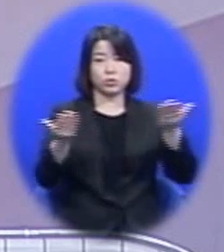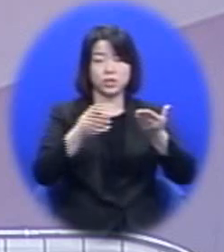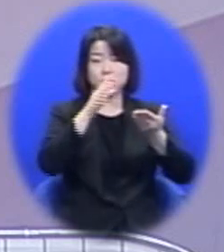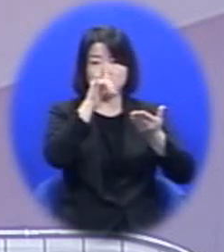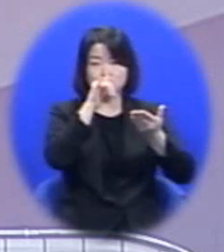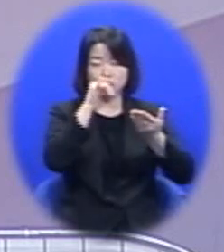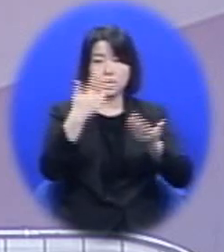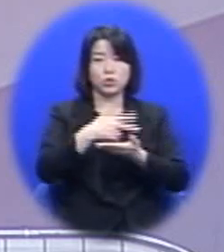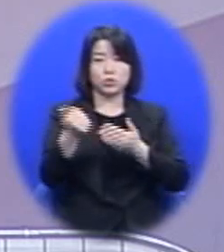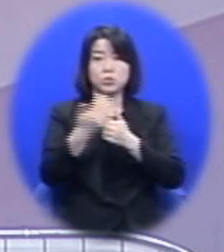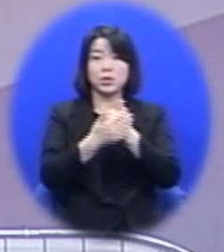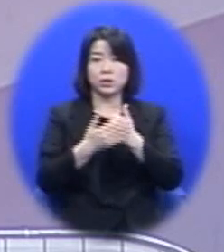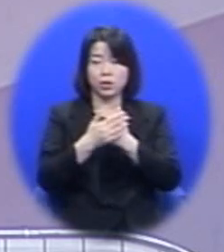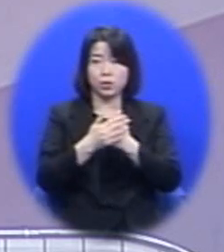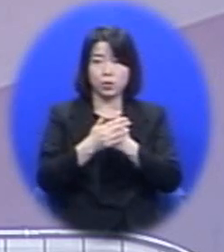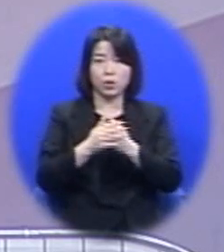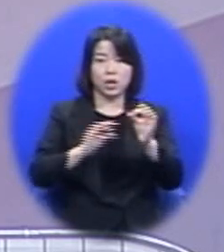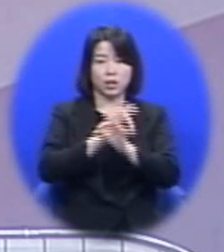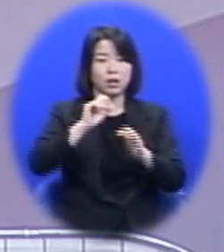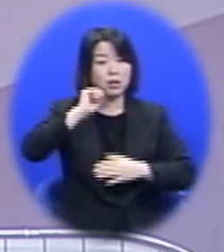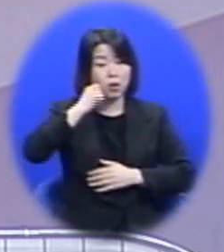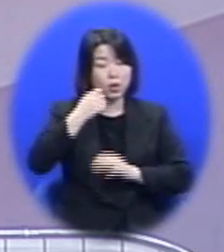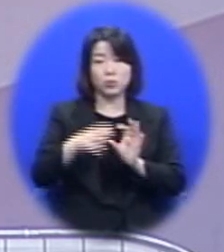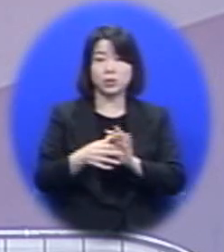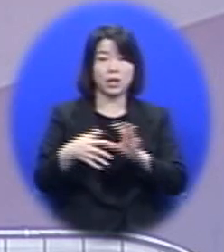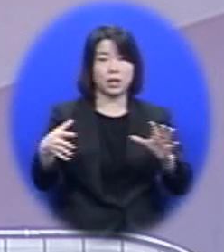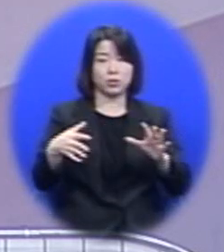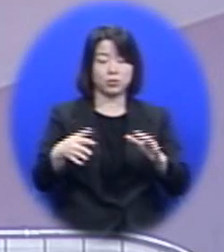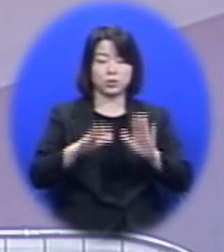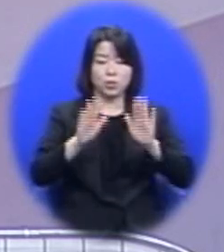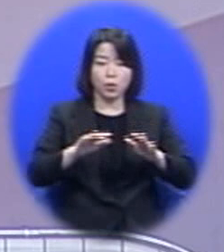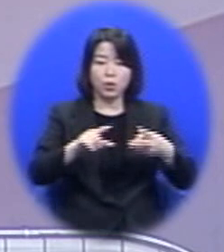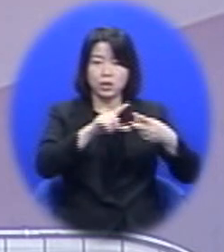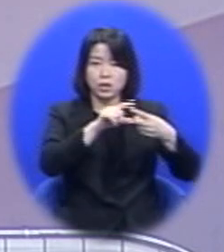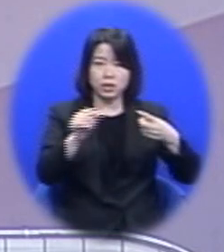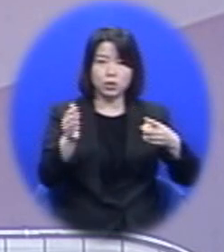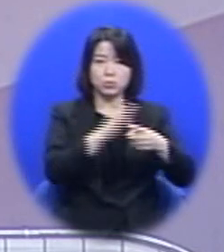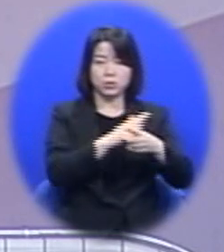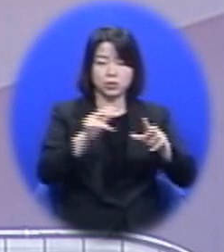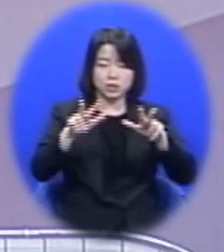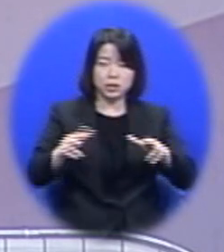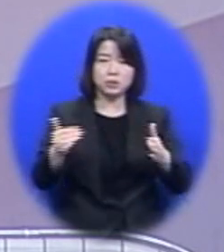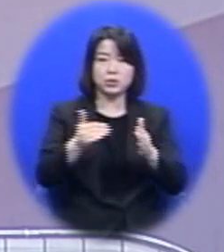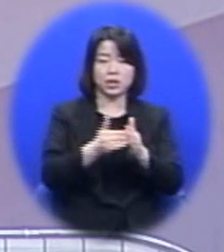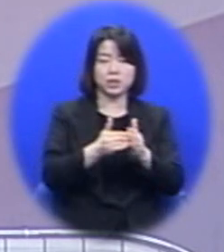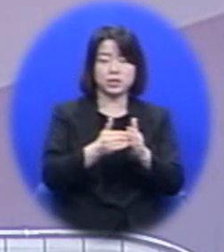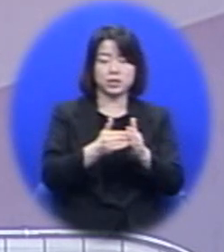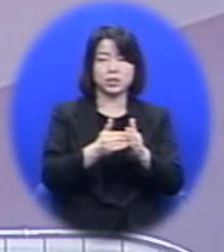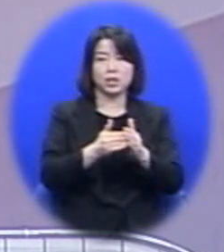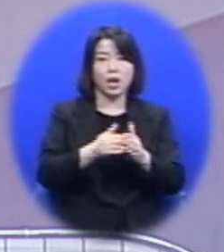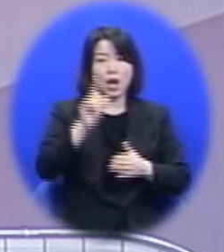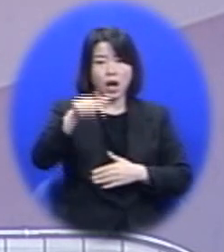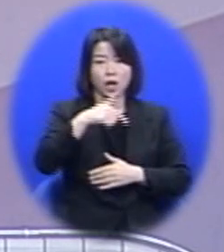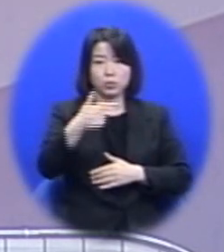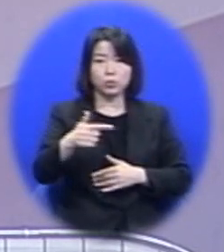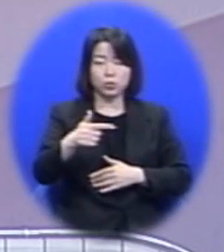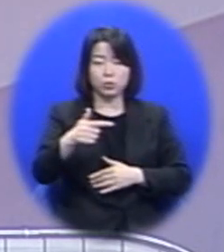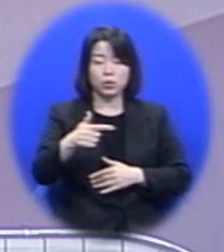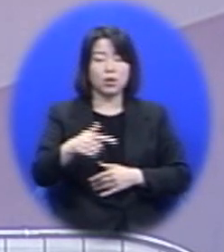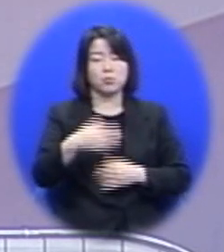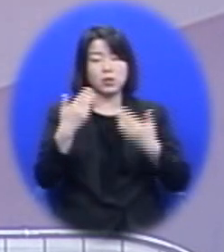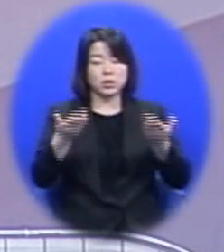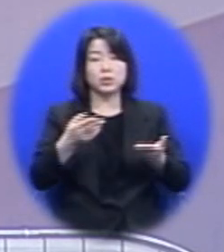은혜로 불안과 관계없이 올 1월부터 지금까지 하루도 쉴 틈이 없이 공사 수주가 되고 있습니다.